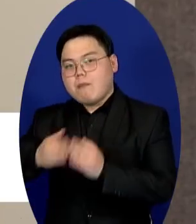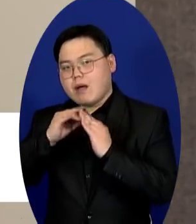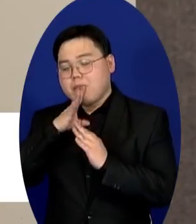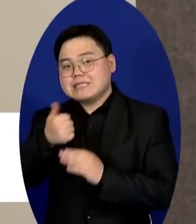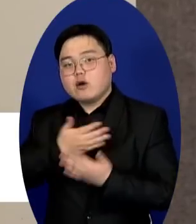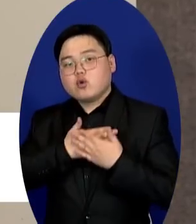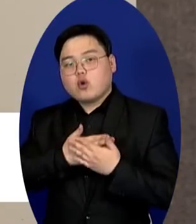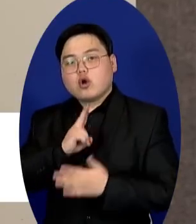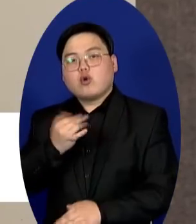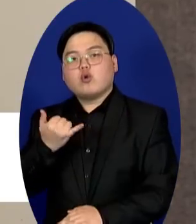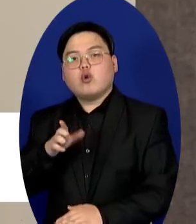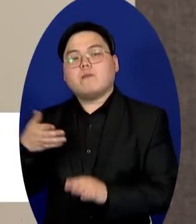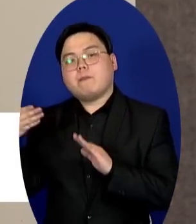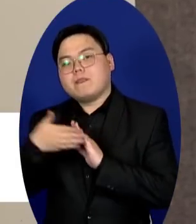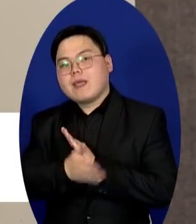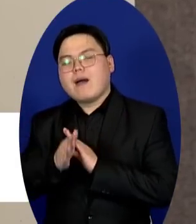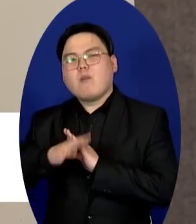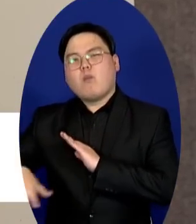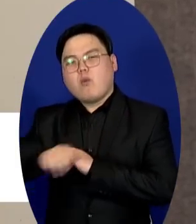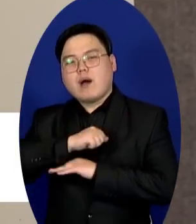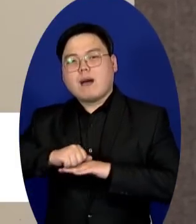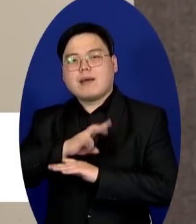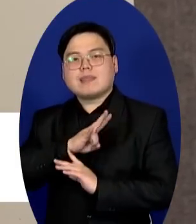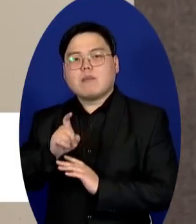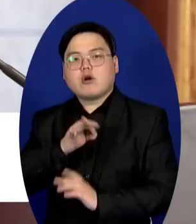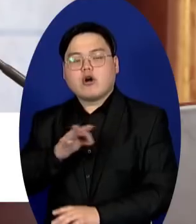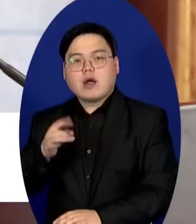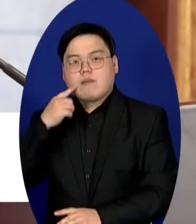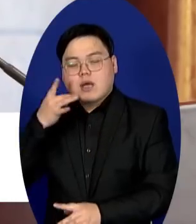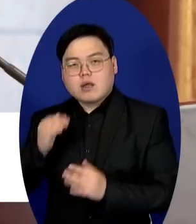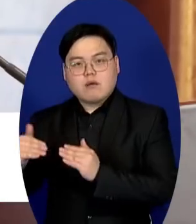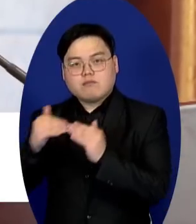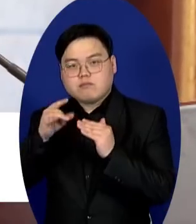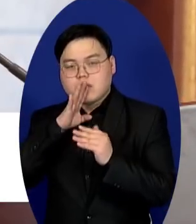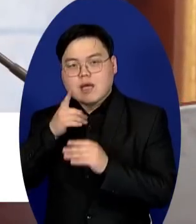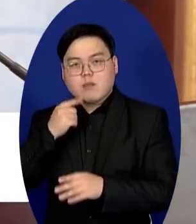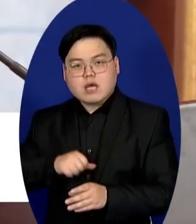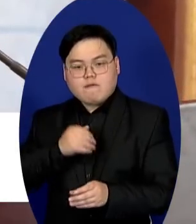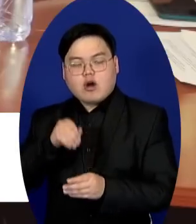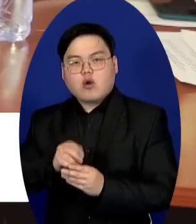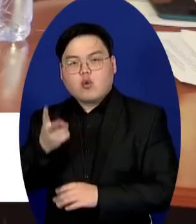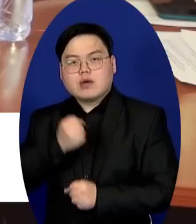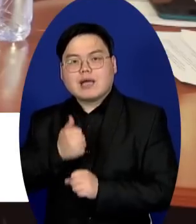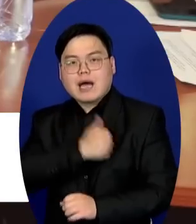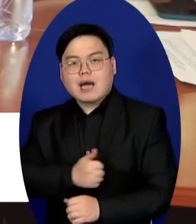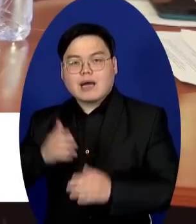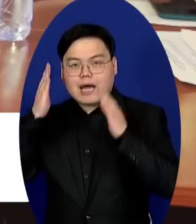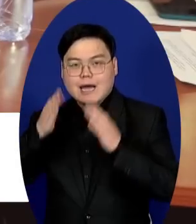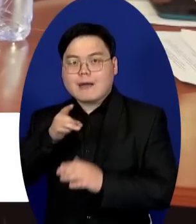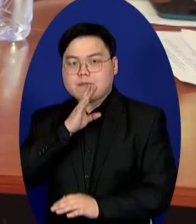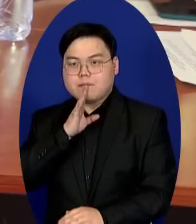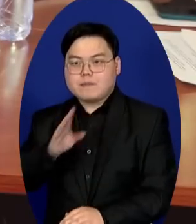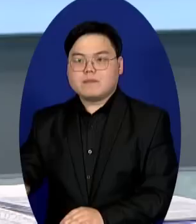энэхүү клубээр дамжуулан нийт аймгийн намын хорог гендерийн шилжилтийг дэмжиж эмэгтэйчүүдийн оролцоог хангахад үйл ажиллагаагаа чиглүүлэх юм а.